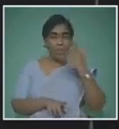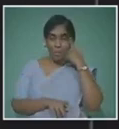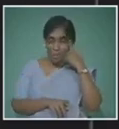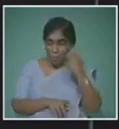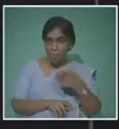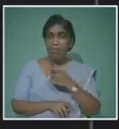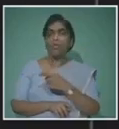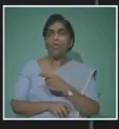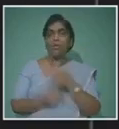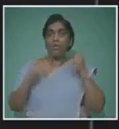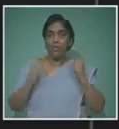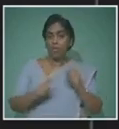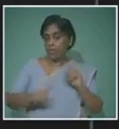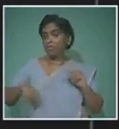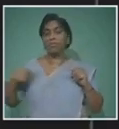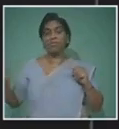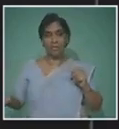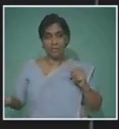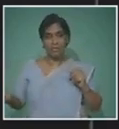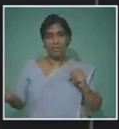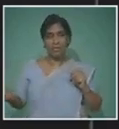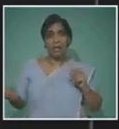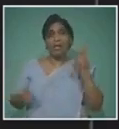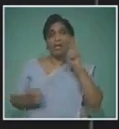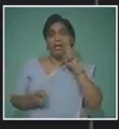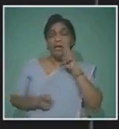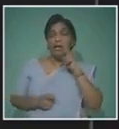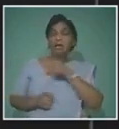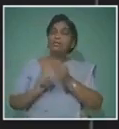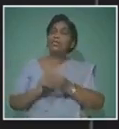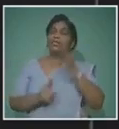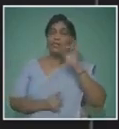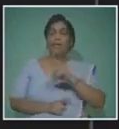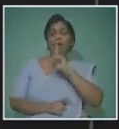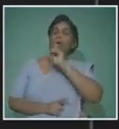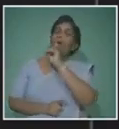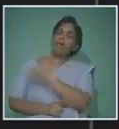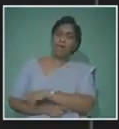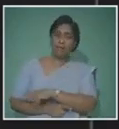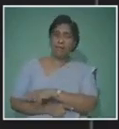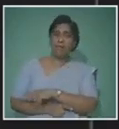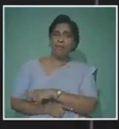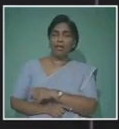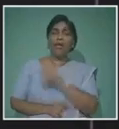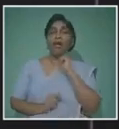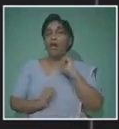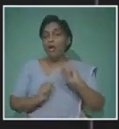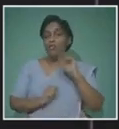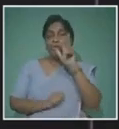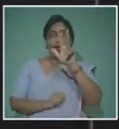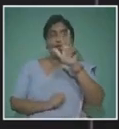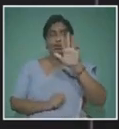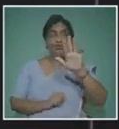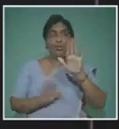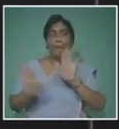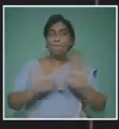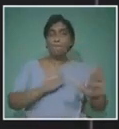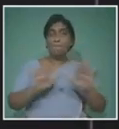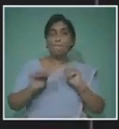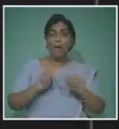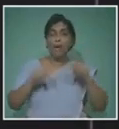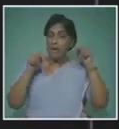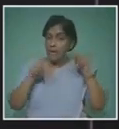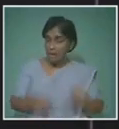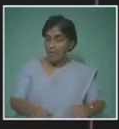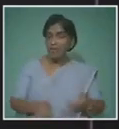ඕන නම් පුටු දෙකක් එහා පැත්තෙන් ඉන්න රනිල් වික්‍රමසිංහ ජනාධිපතිතුමාගෙන් අහන්න ගිහිල්ලා කොහොමද 89 හැන්ඩල් කරේ කියලා. අදත්